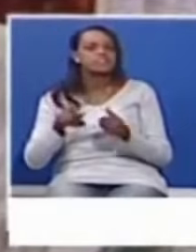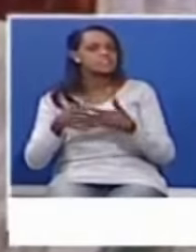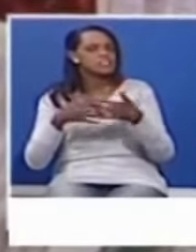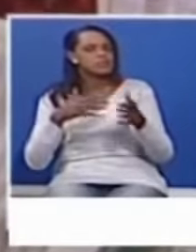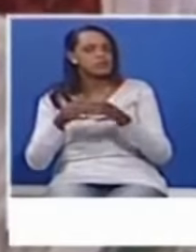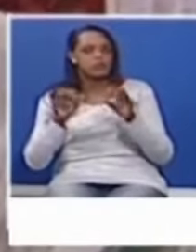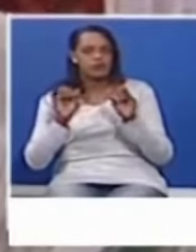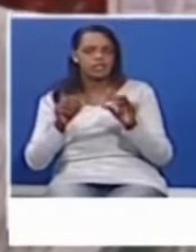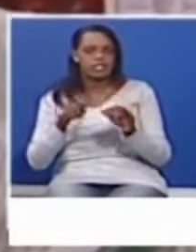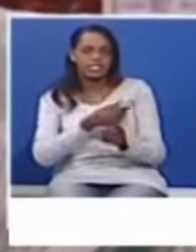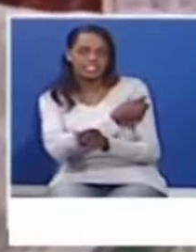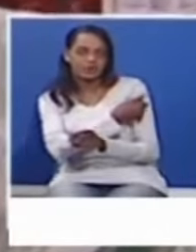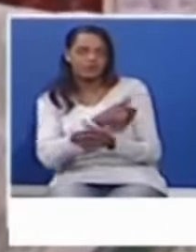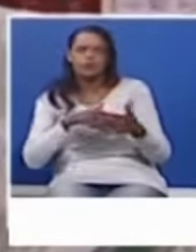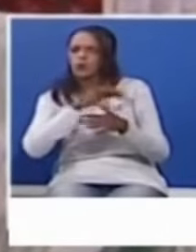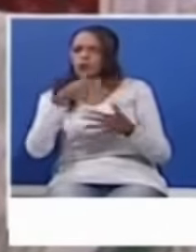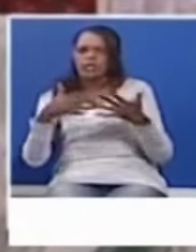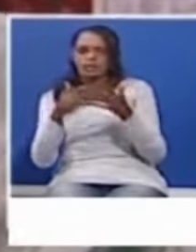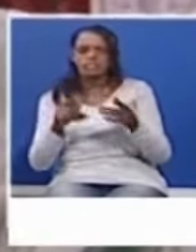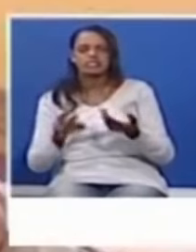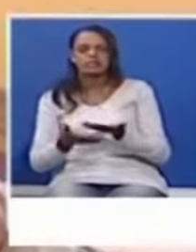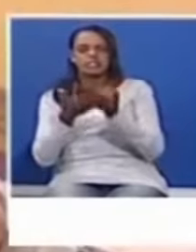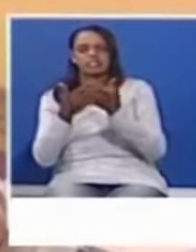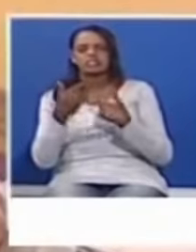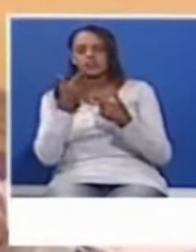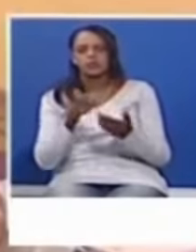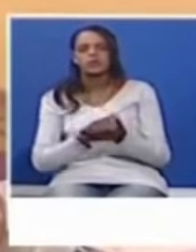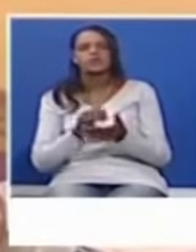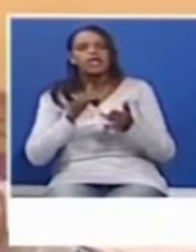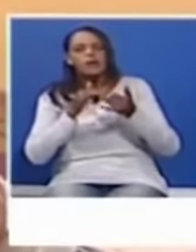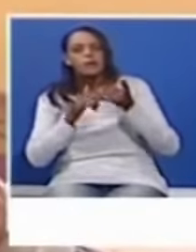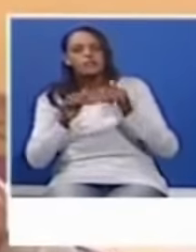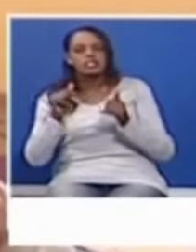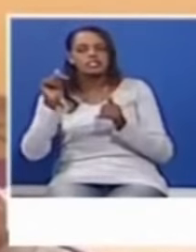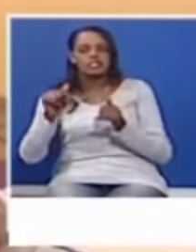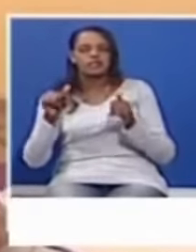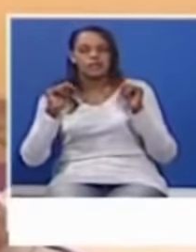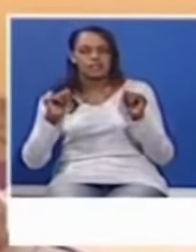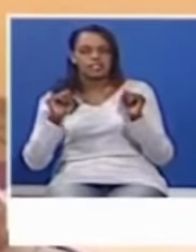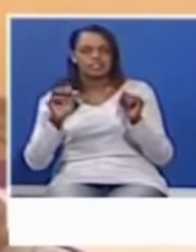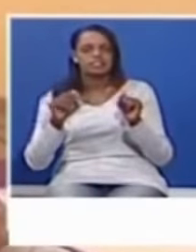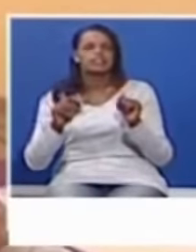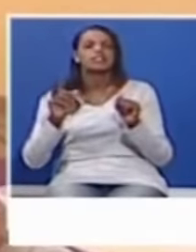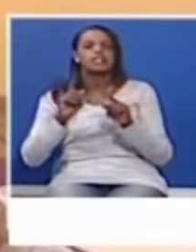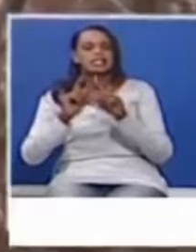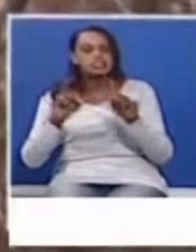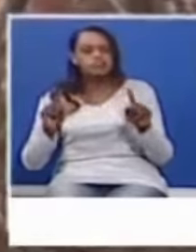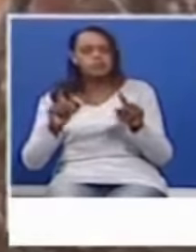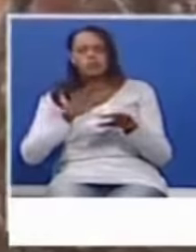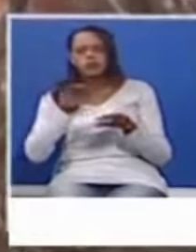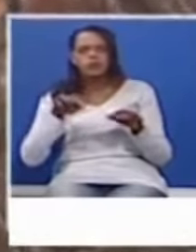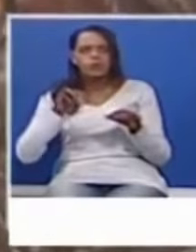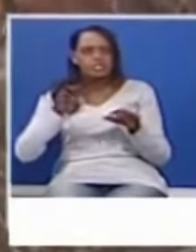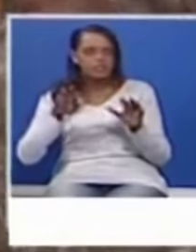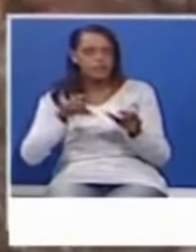ዝካየድ ወፍሪ ክታበት መላእ ሕብረተሰብ ተሳተፉ ክሕይል ተላብዩ። ኣብ መወዳእታ ኣመሓዳሪ ከተማ ከረን ኣቶ ዘርእስ ግዳዊት ህዝቢ መሓውር ጨንፈር